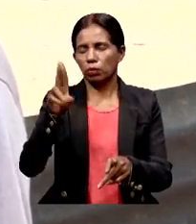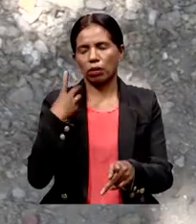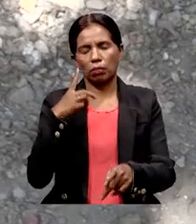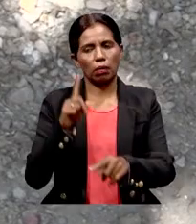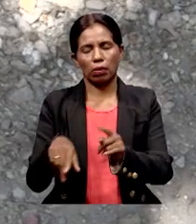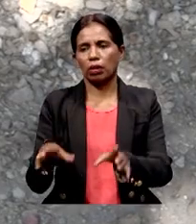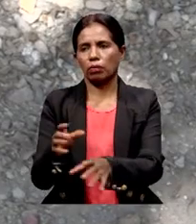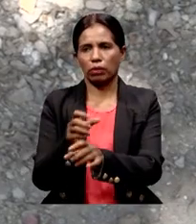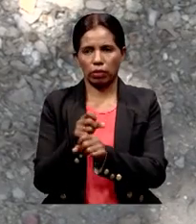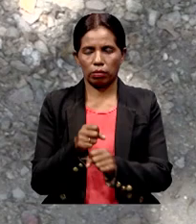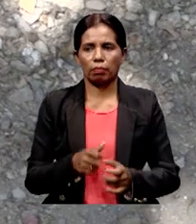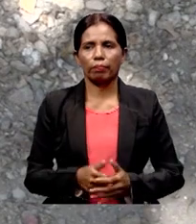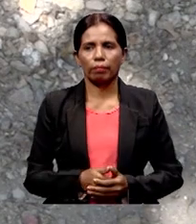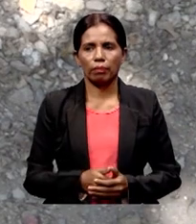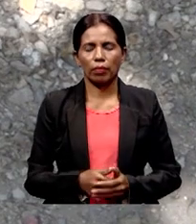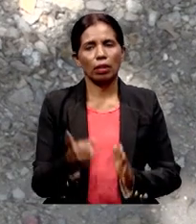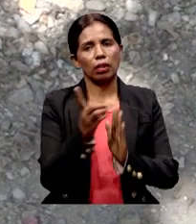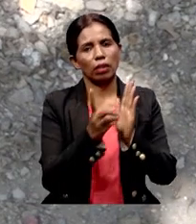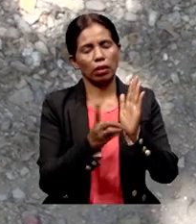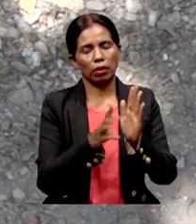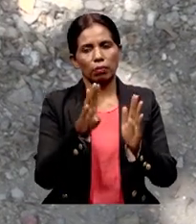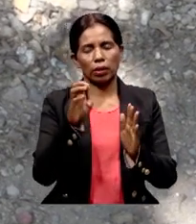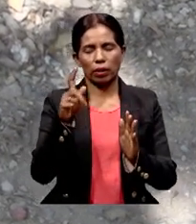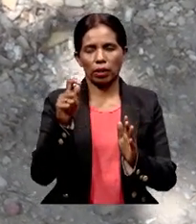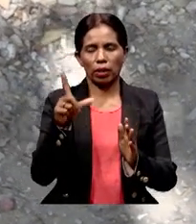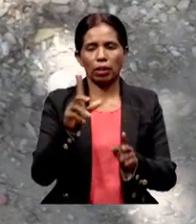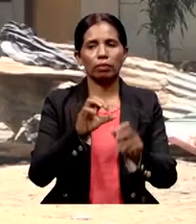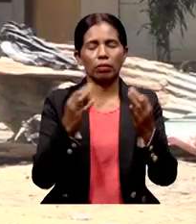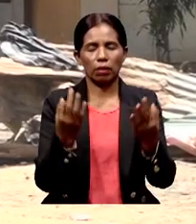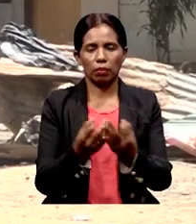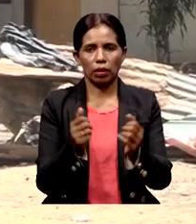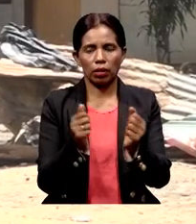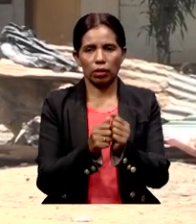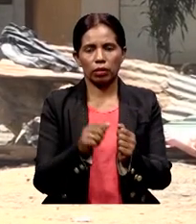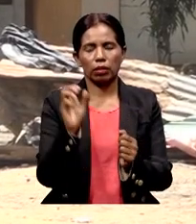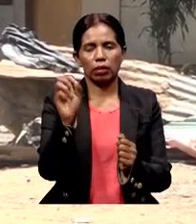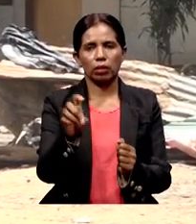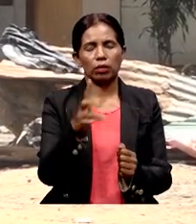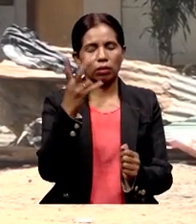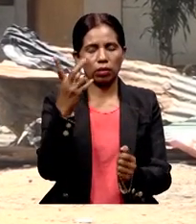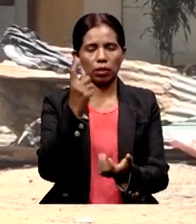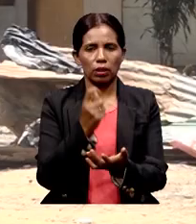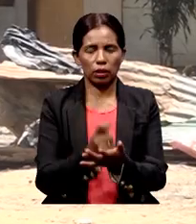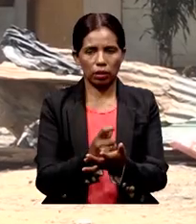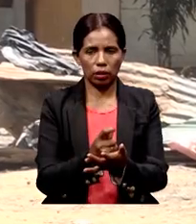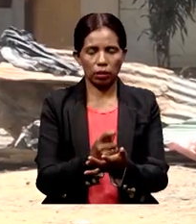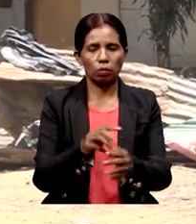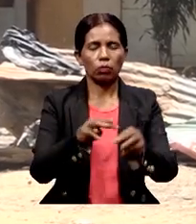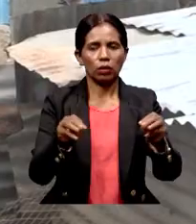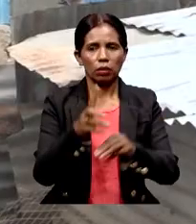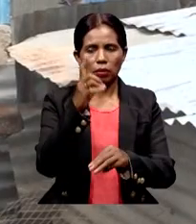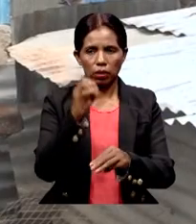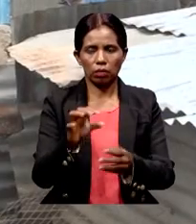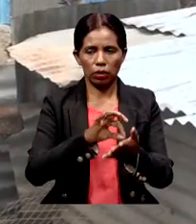kuru. Tuir dadus PT LYP dadaune komunidade umakain rin senuresin hitu i munisipu dili makrisistu.